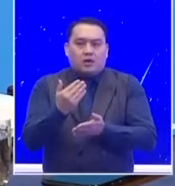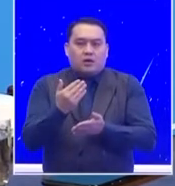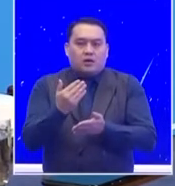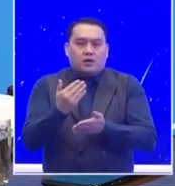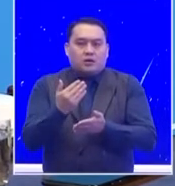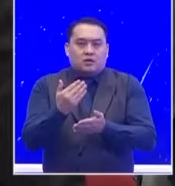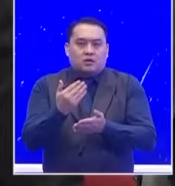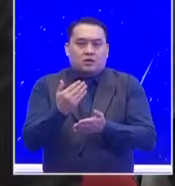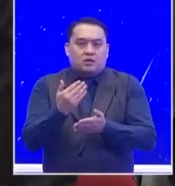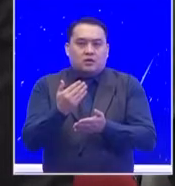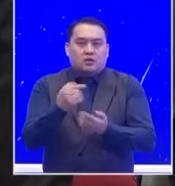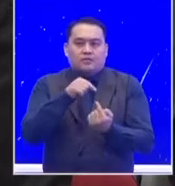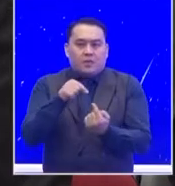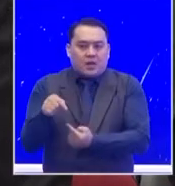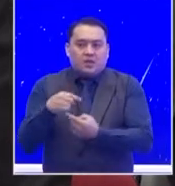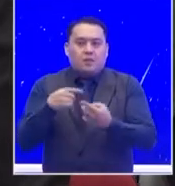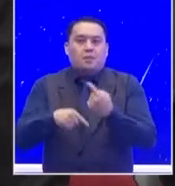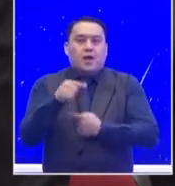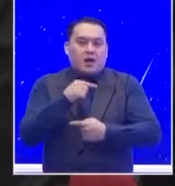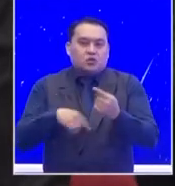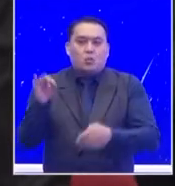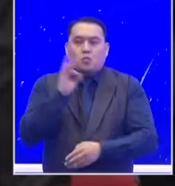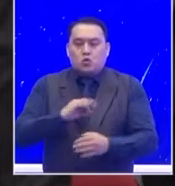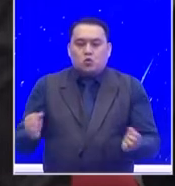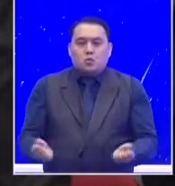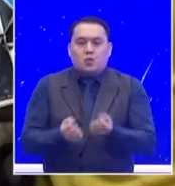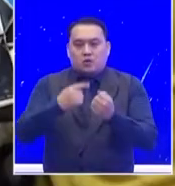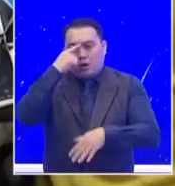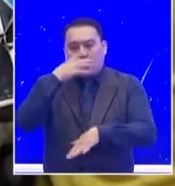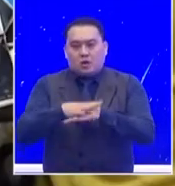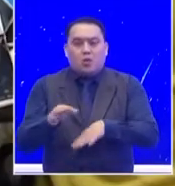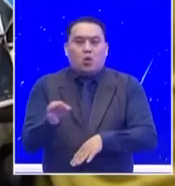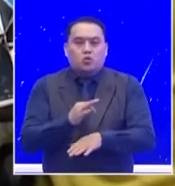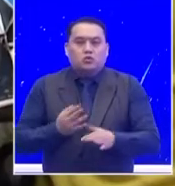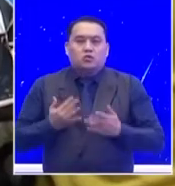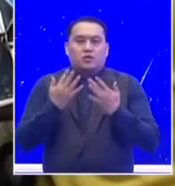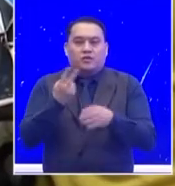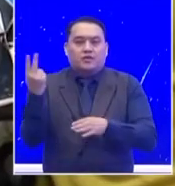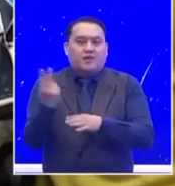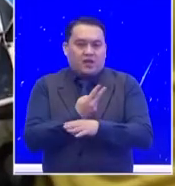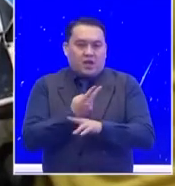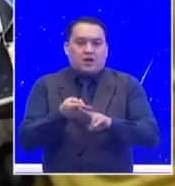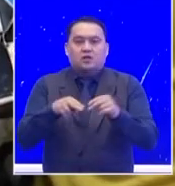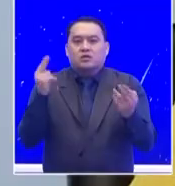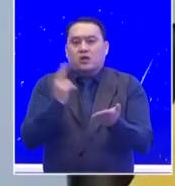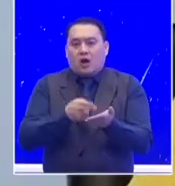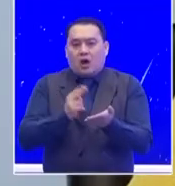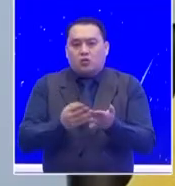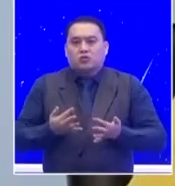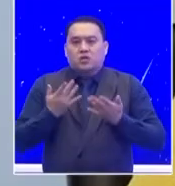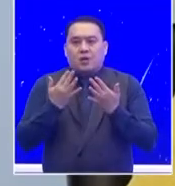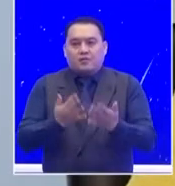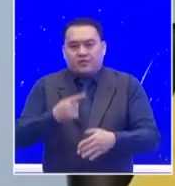должны выпадать. Если местные предприниматели пользуются поддержкой главы региона, то и спрос с них вдвойне. Об этом свидетельствуют требования